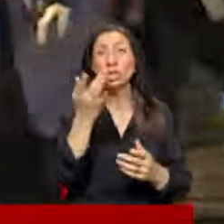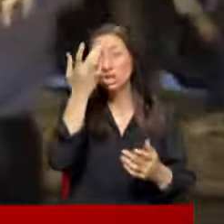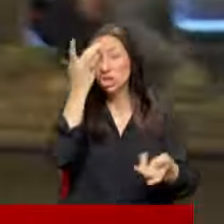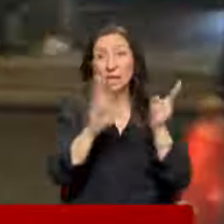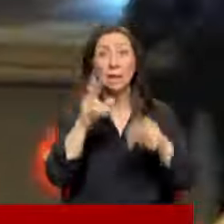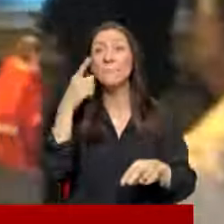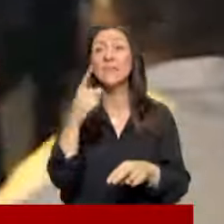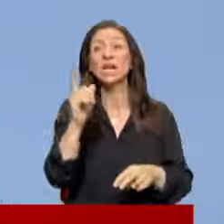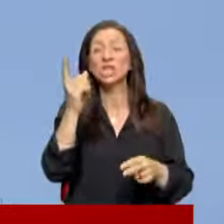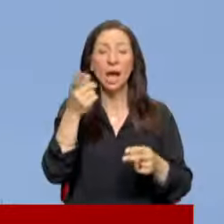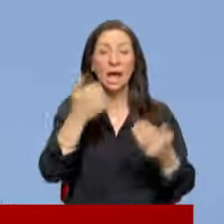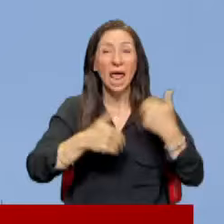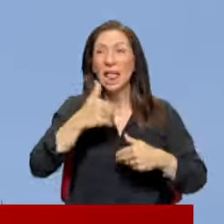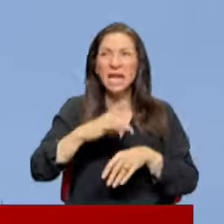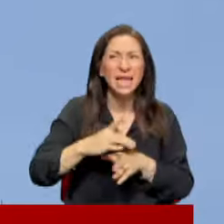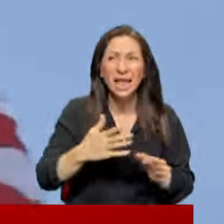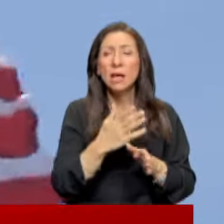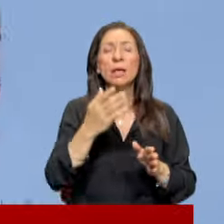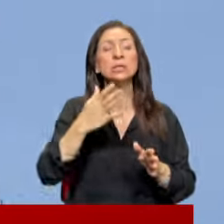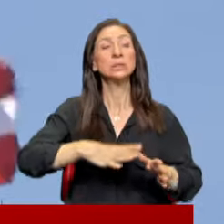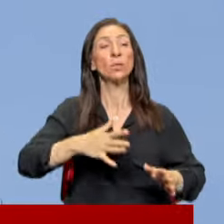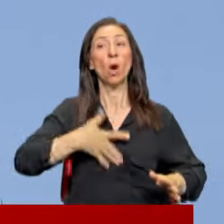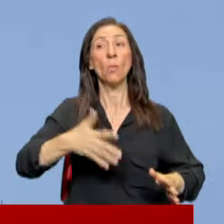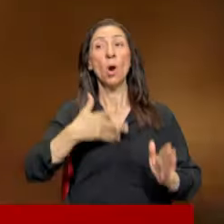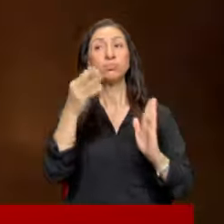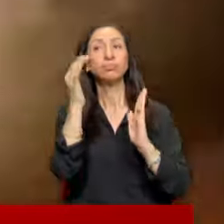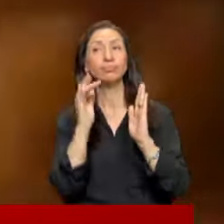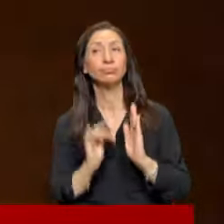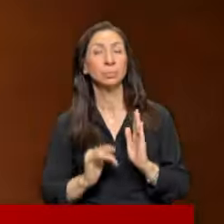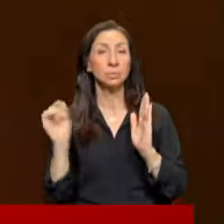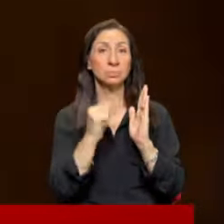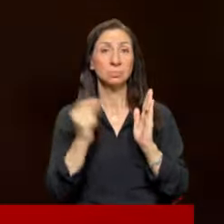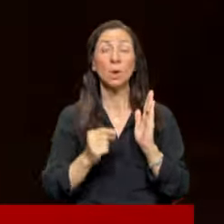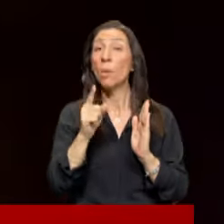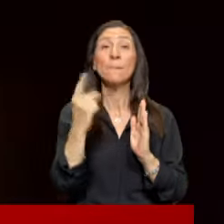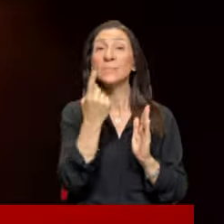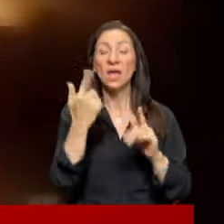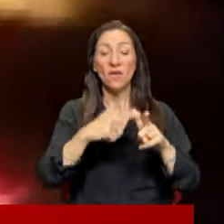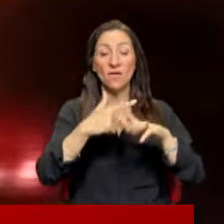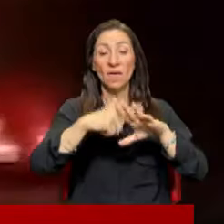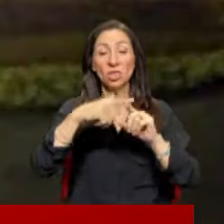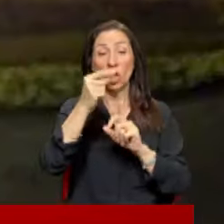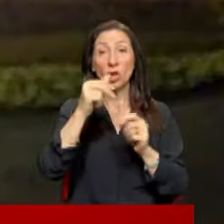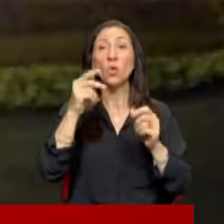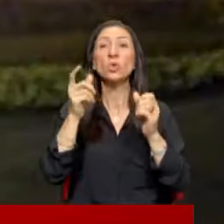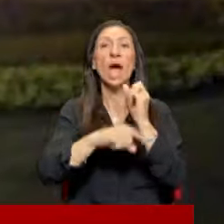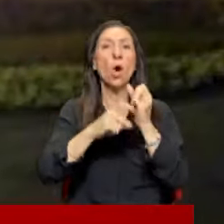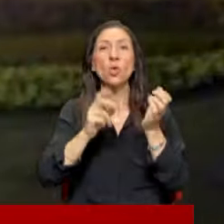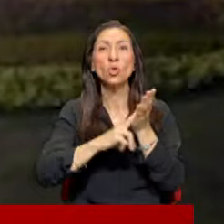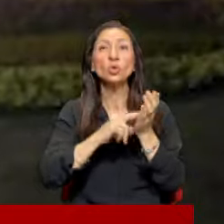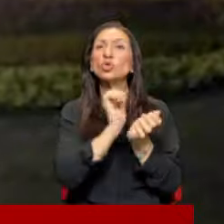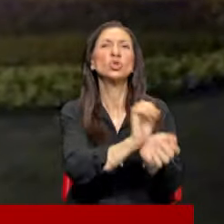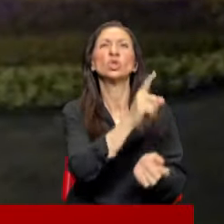gaziden hiç bahsetmeden skandal talepler de yer aldı yazılan mektupta onlardan biri de fethullahçı terör örgütüne mensup